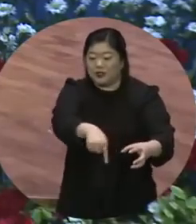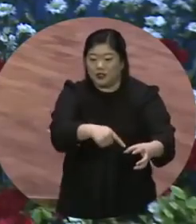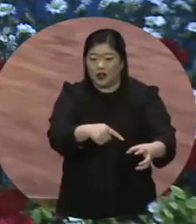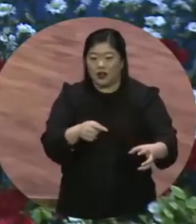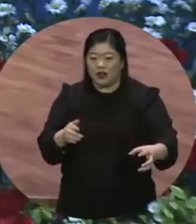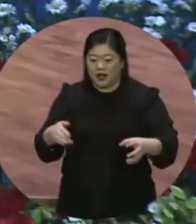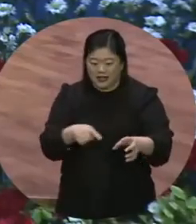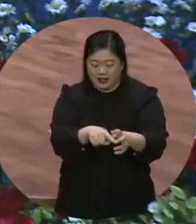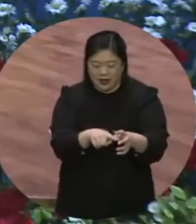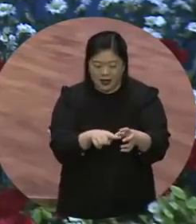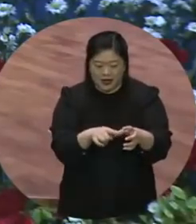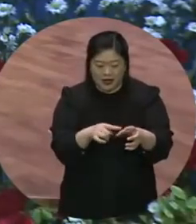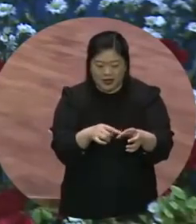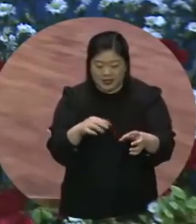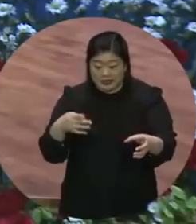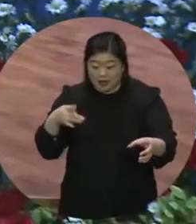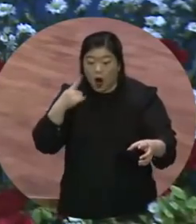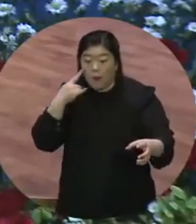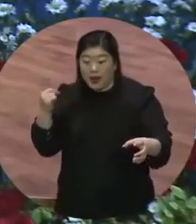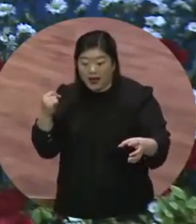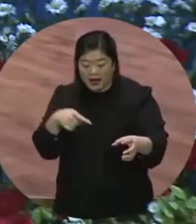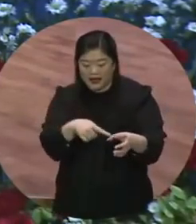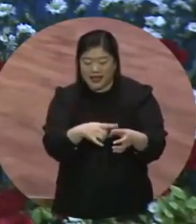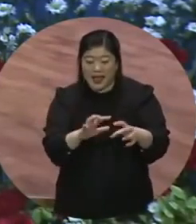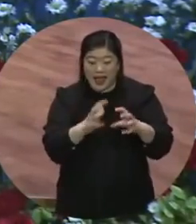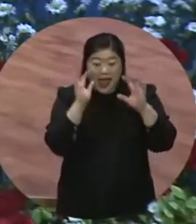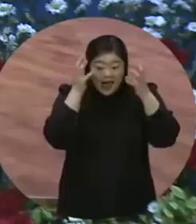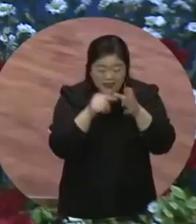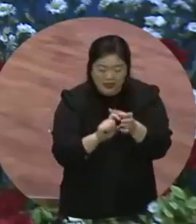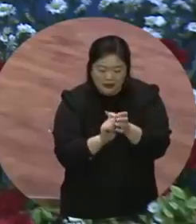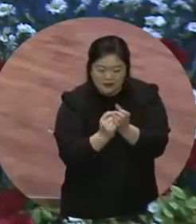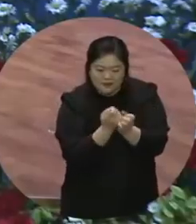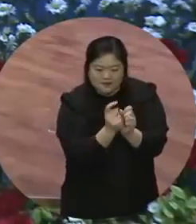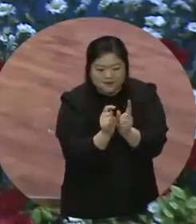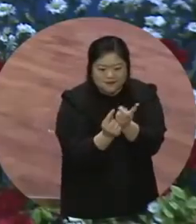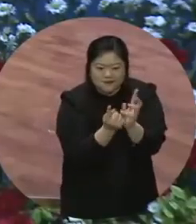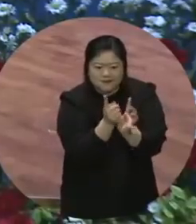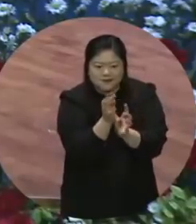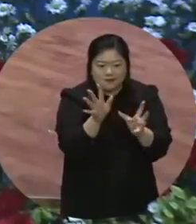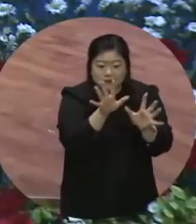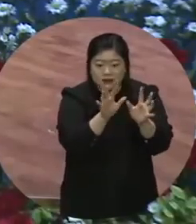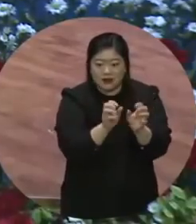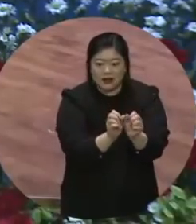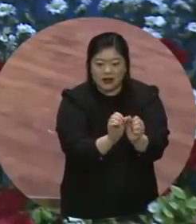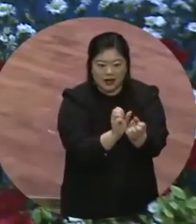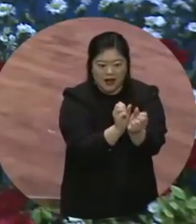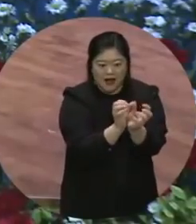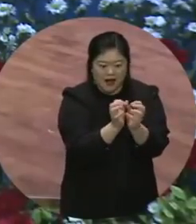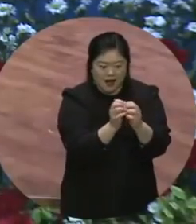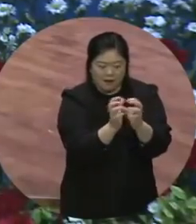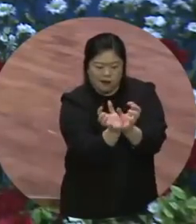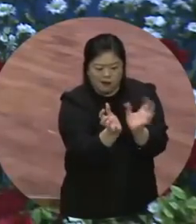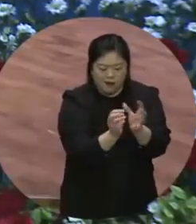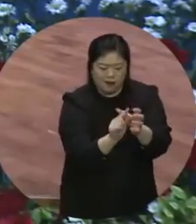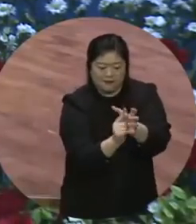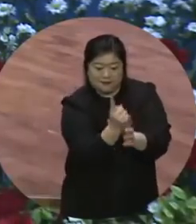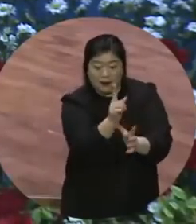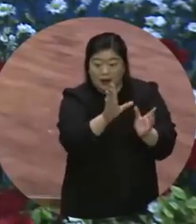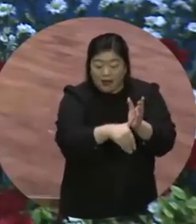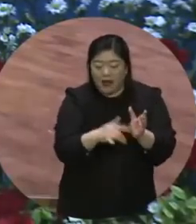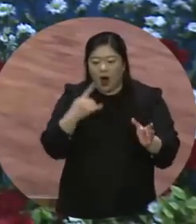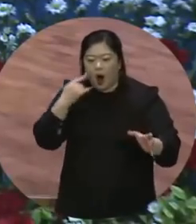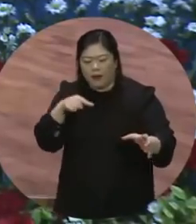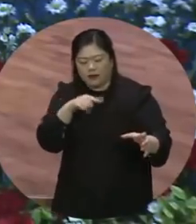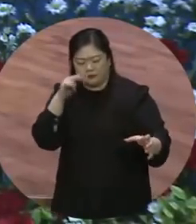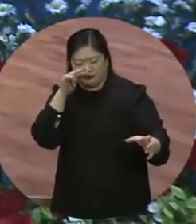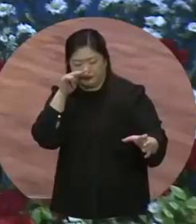연어가 부화될 때가 옆에서 보고 있어요. 딴 고기들이 먹지 못하도록 다 지키고 있어요. 있다가